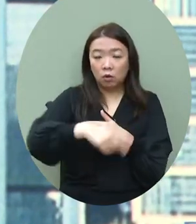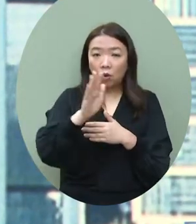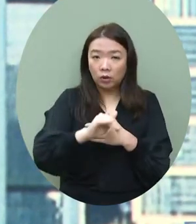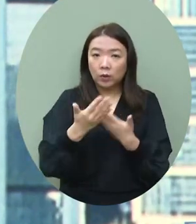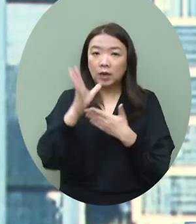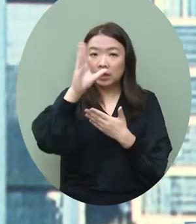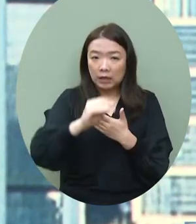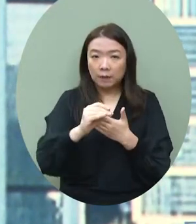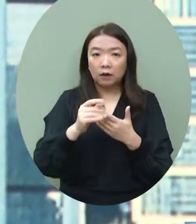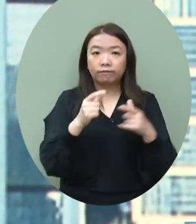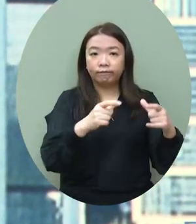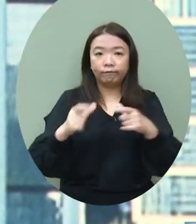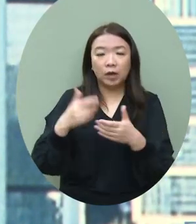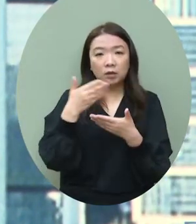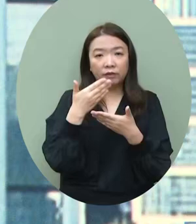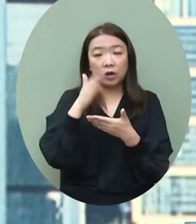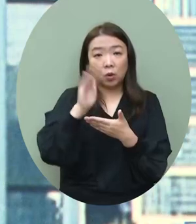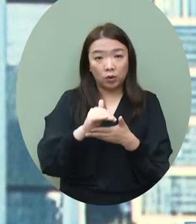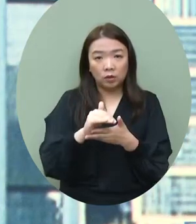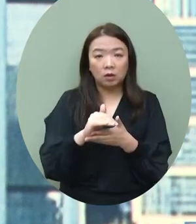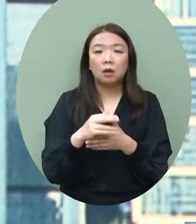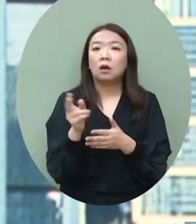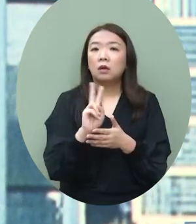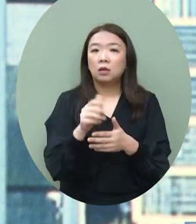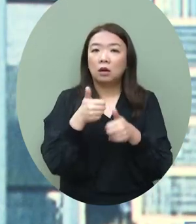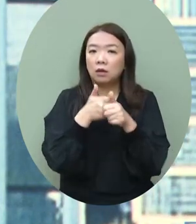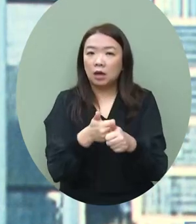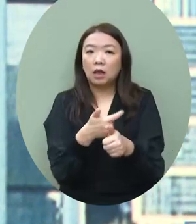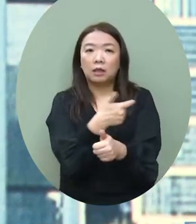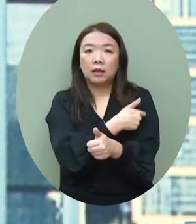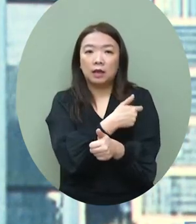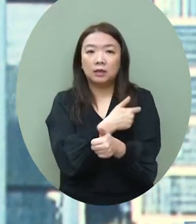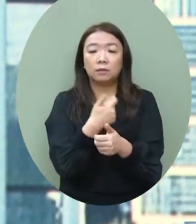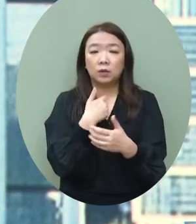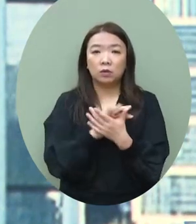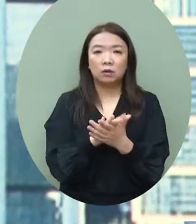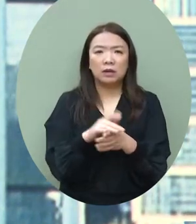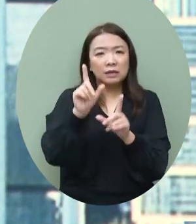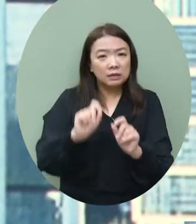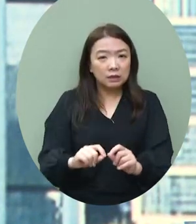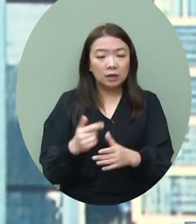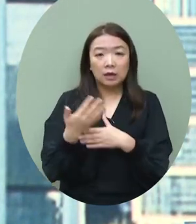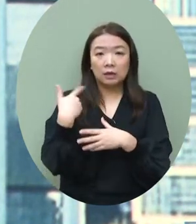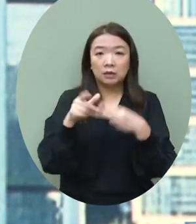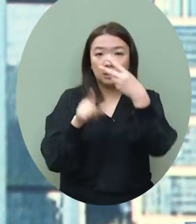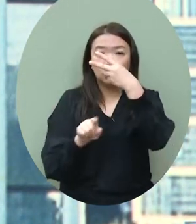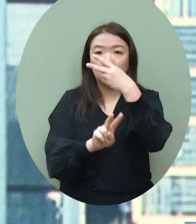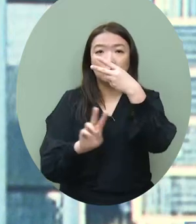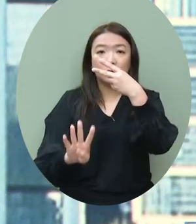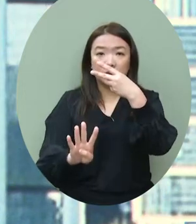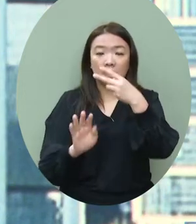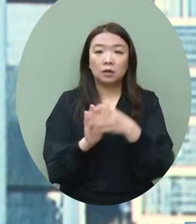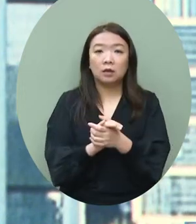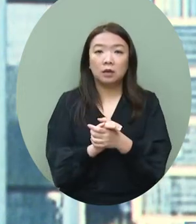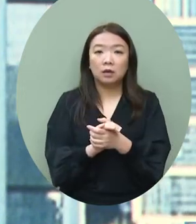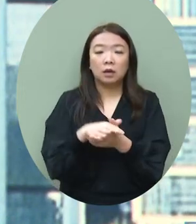堂食咧。屆時都係以疫苗氣泡為基礎，即係話提早將原本喺2月24日